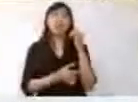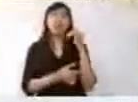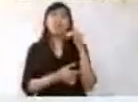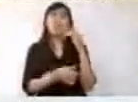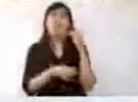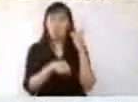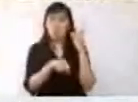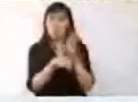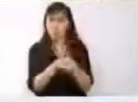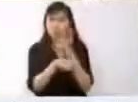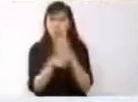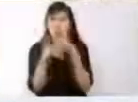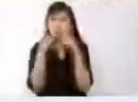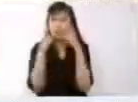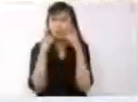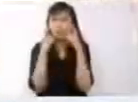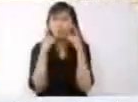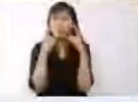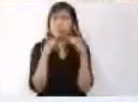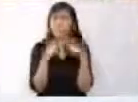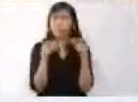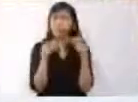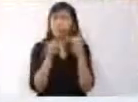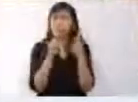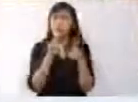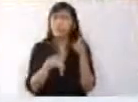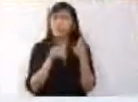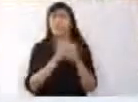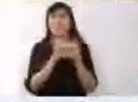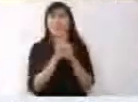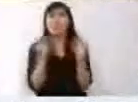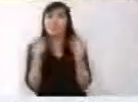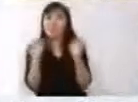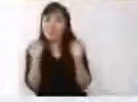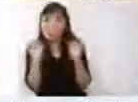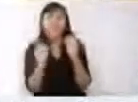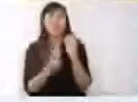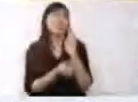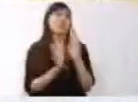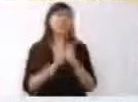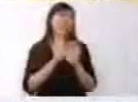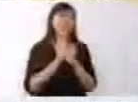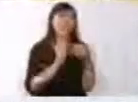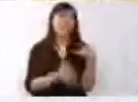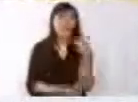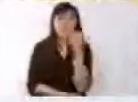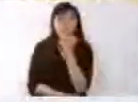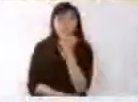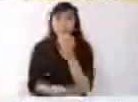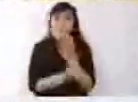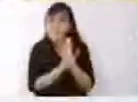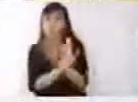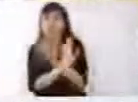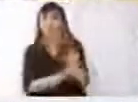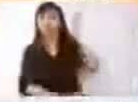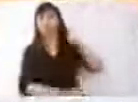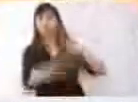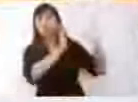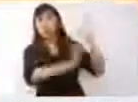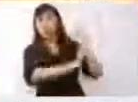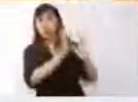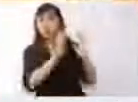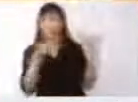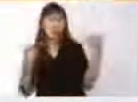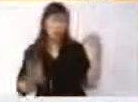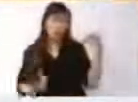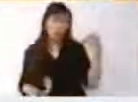balancing po the public health aspect, lalo na po doon sa mga areas kung saan napatunayan na maaring magkaroon ng